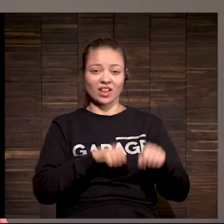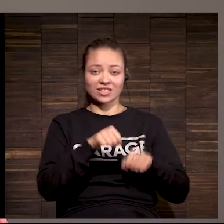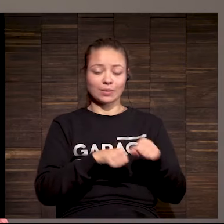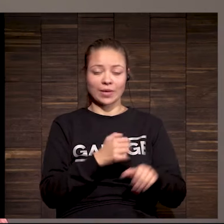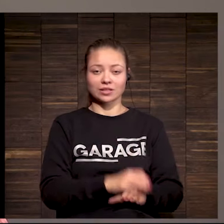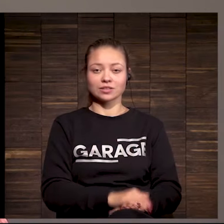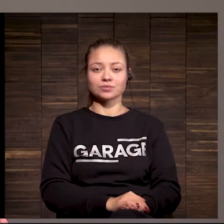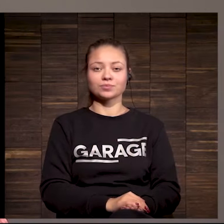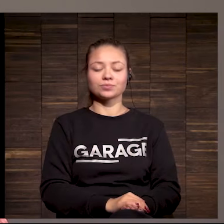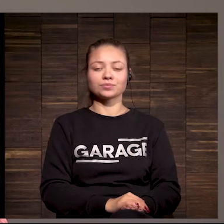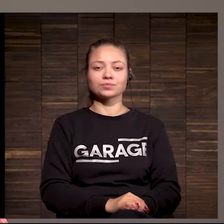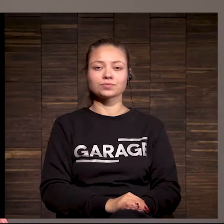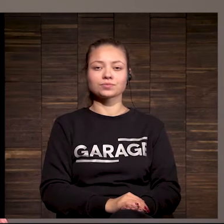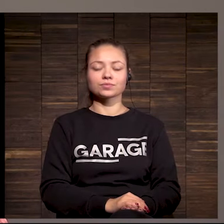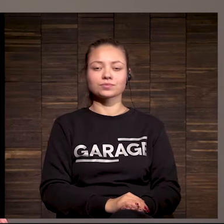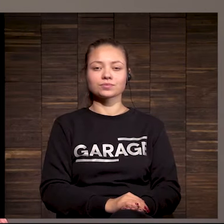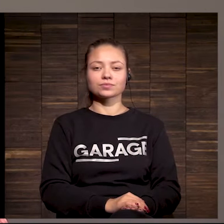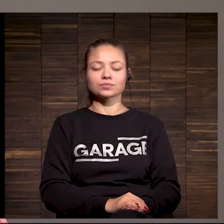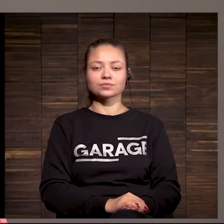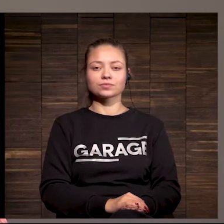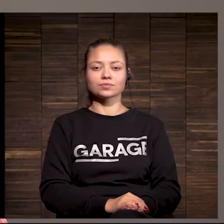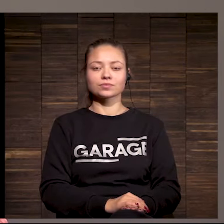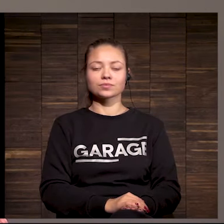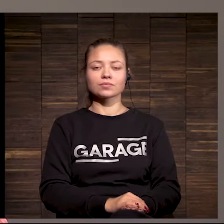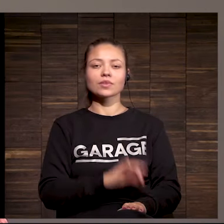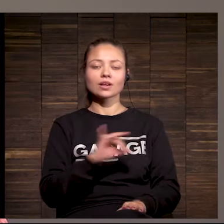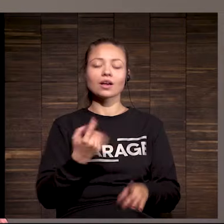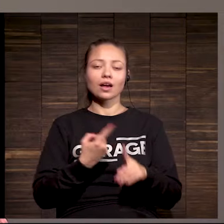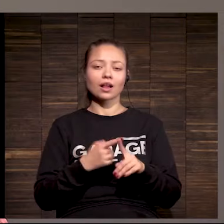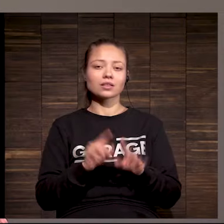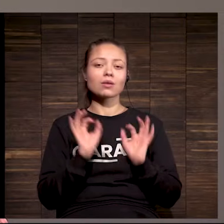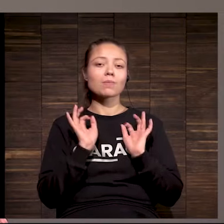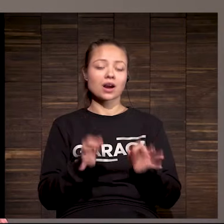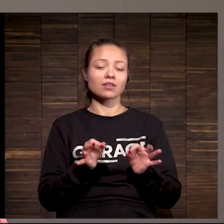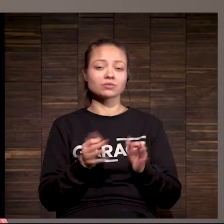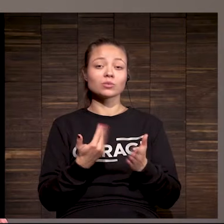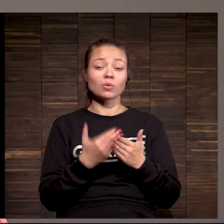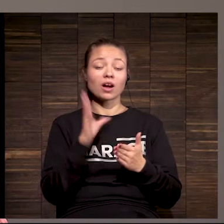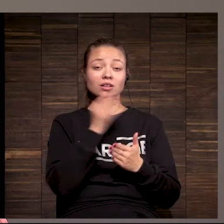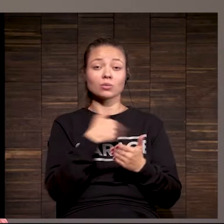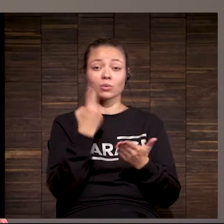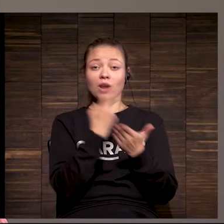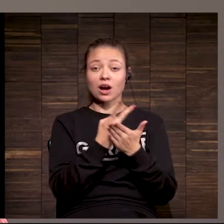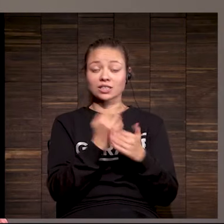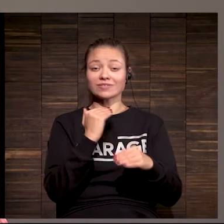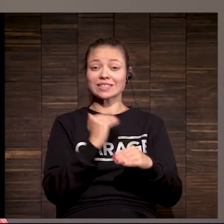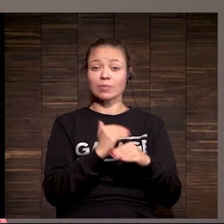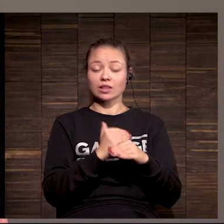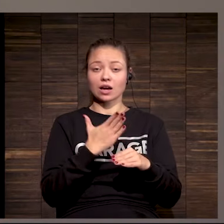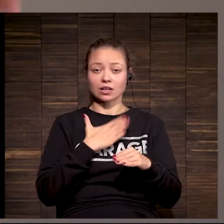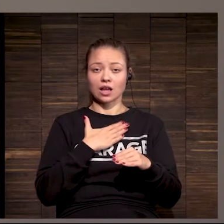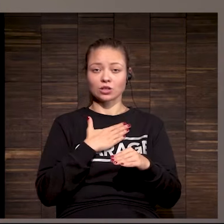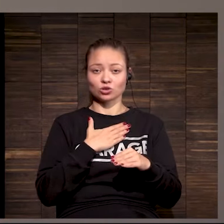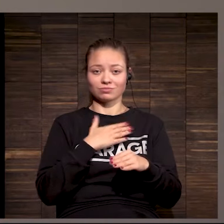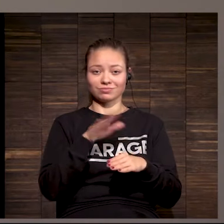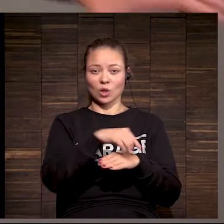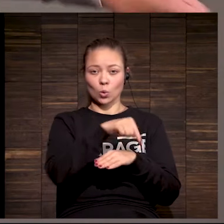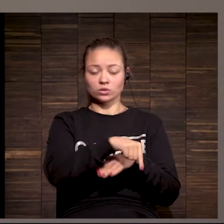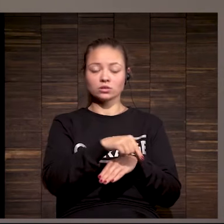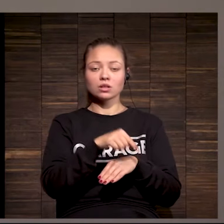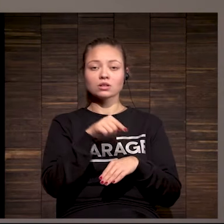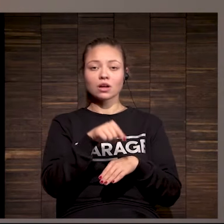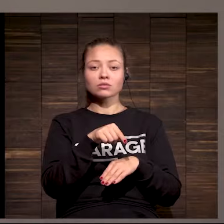и это правда он например когда показывали спектакль наш на улице нас